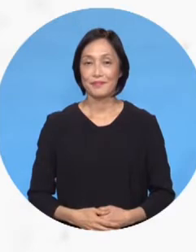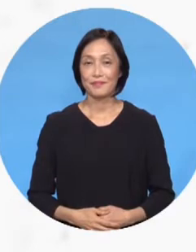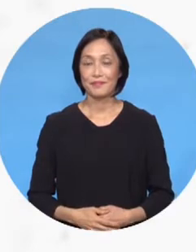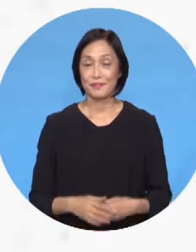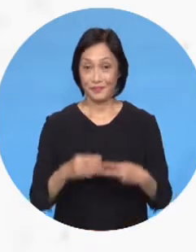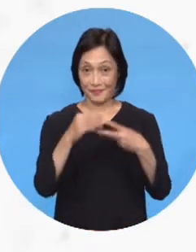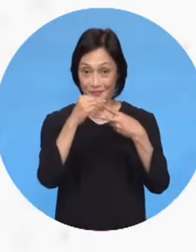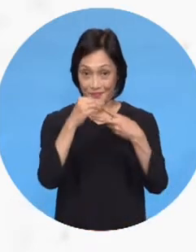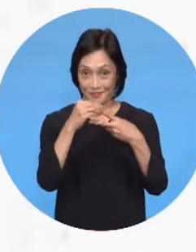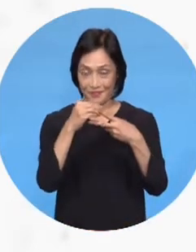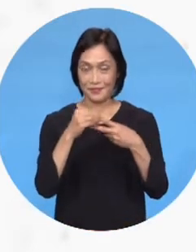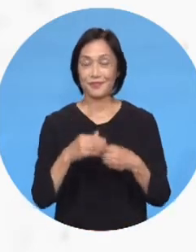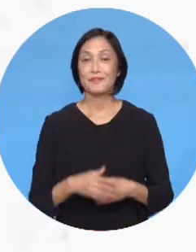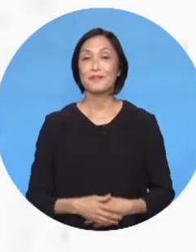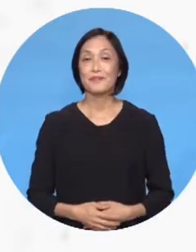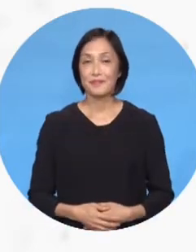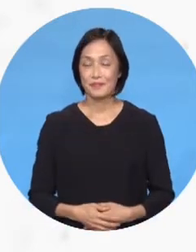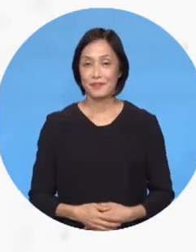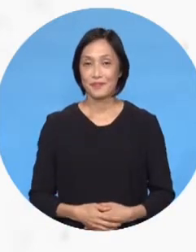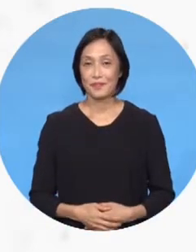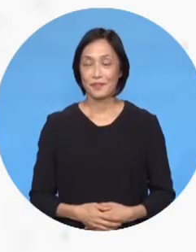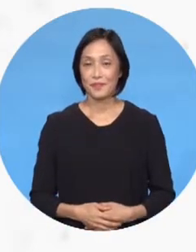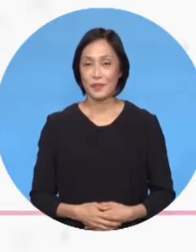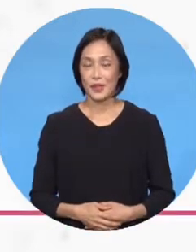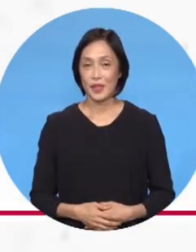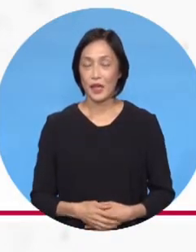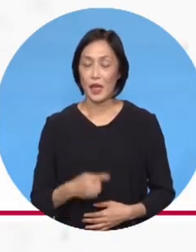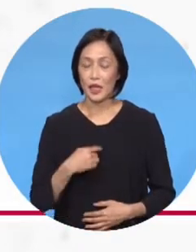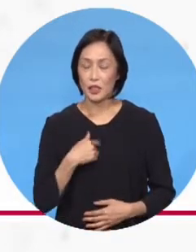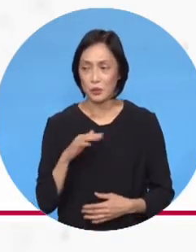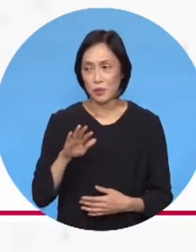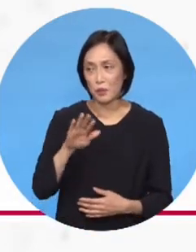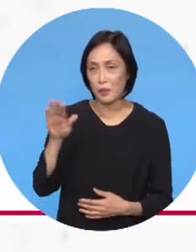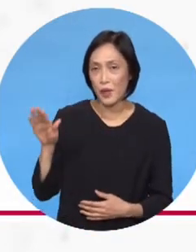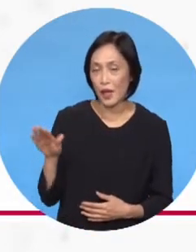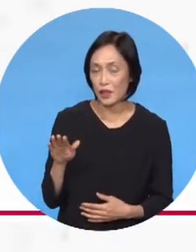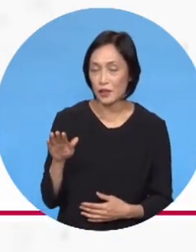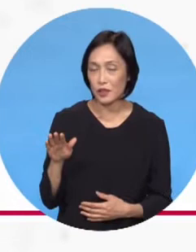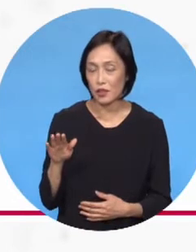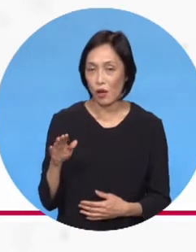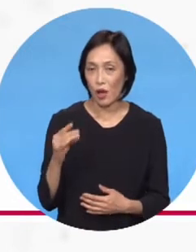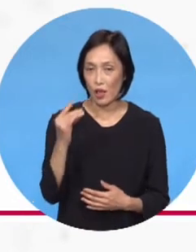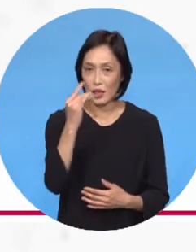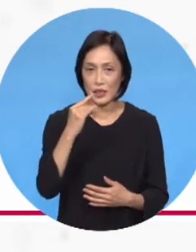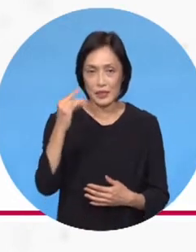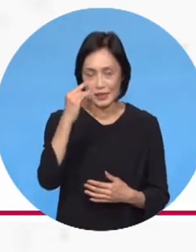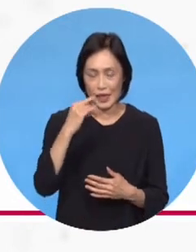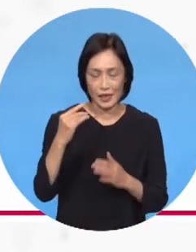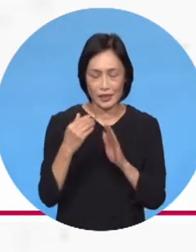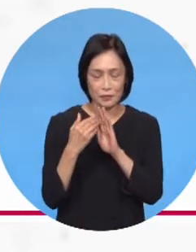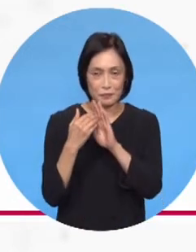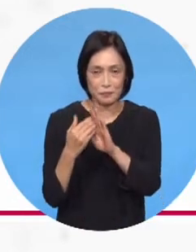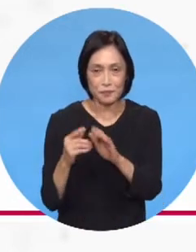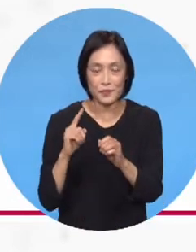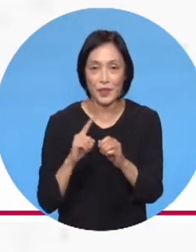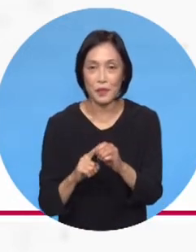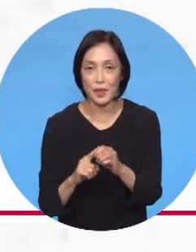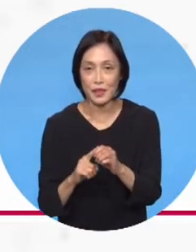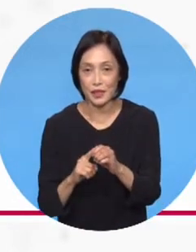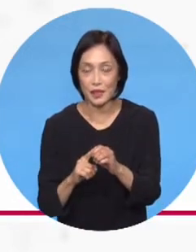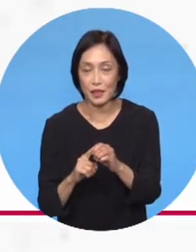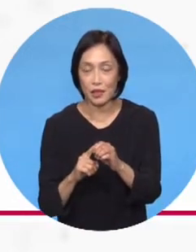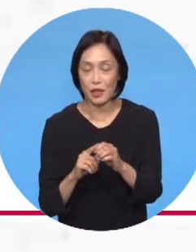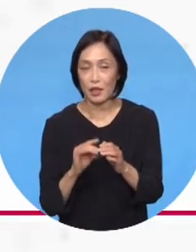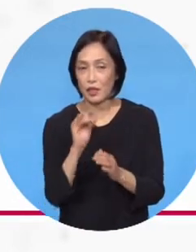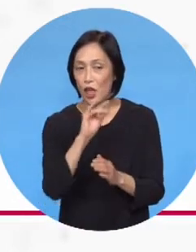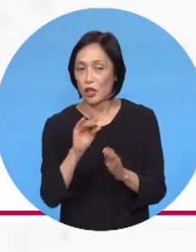それでは最初の話題です。自分や周りの人が振込詐欺の被害に遭わないよう、詐欺